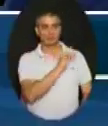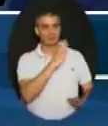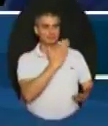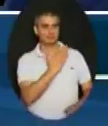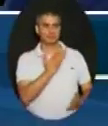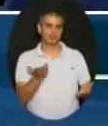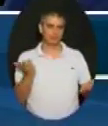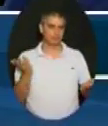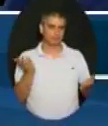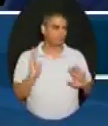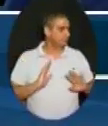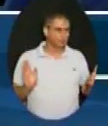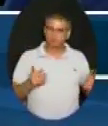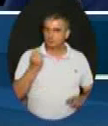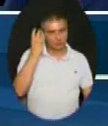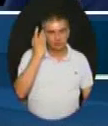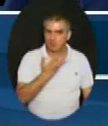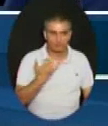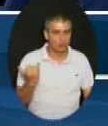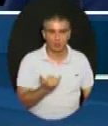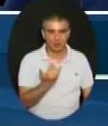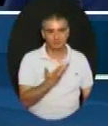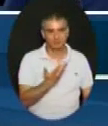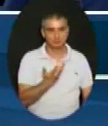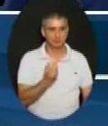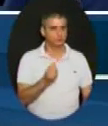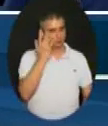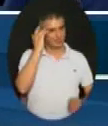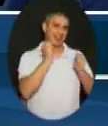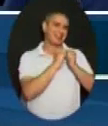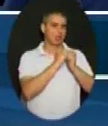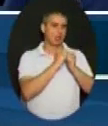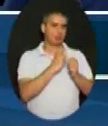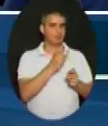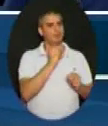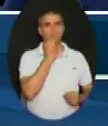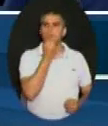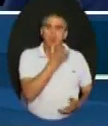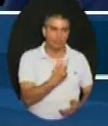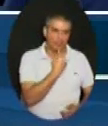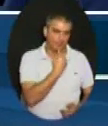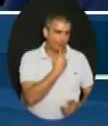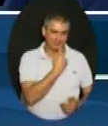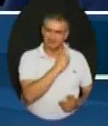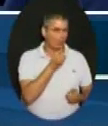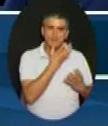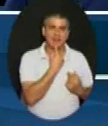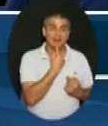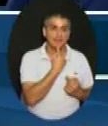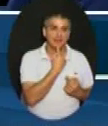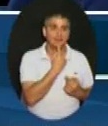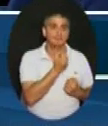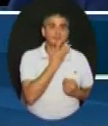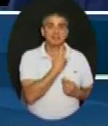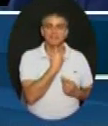מזרחים, נקודה. הרי לא סתם כל פעם האידיוט התורן עם פליטת פה. זה לא פליטת פה, פליטת פה